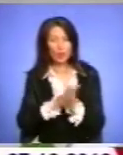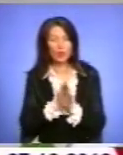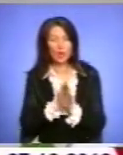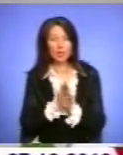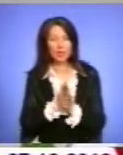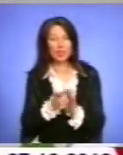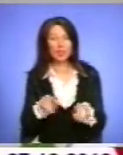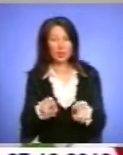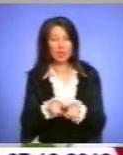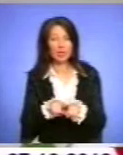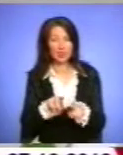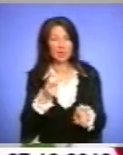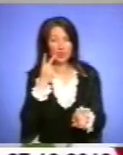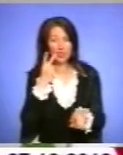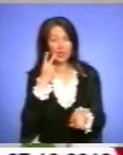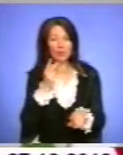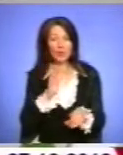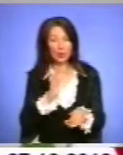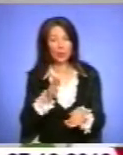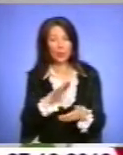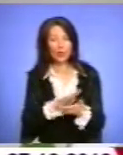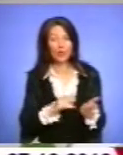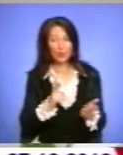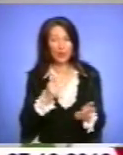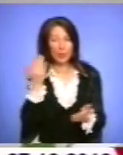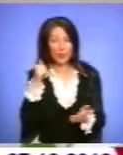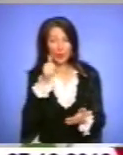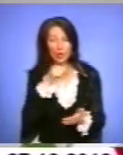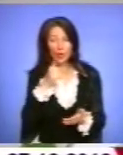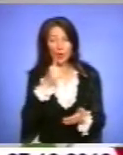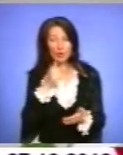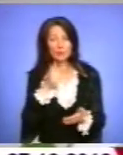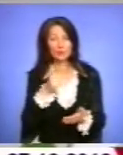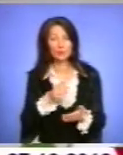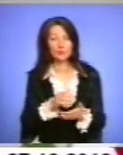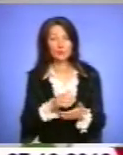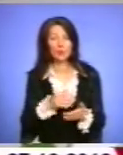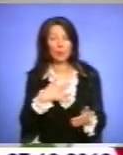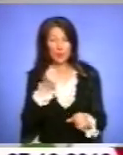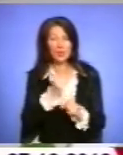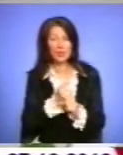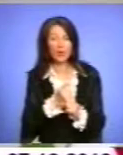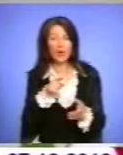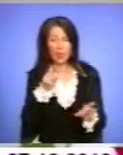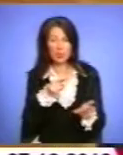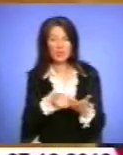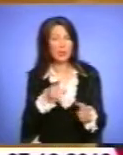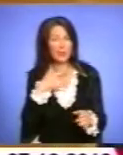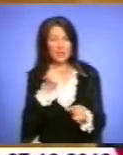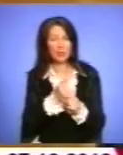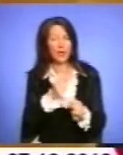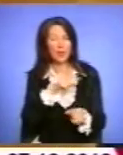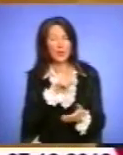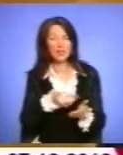домовлялися, як завжди, це було протягом двох минулих років, по принципових позиціях, по принципових питаннях.